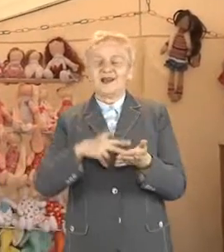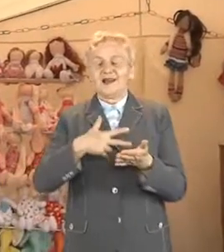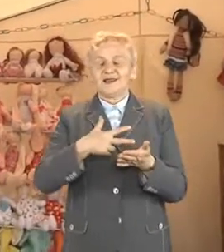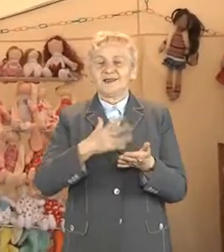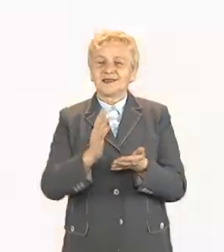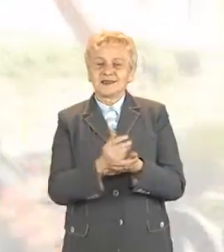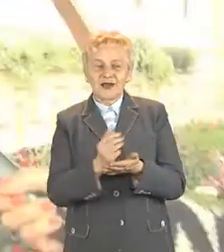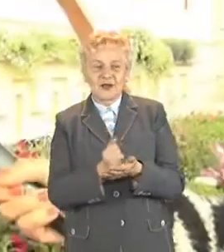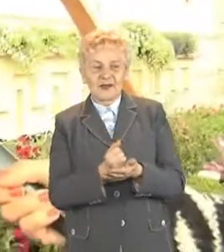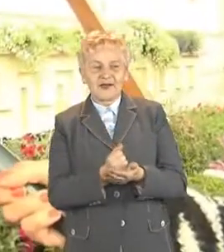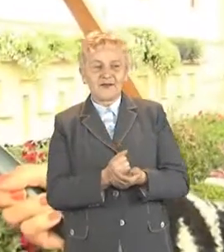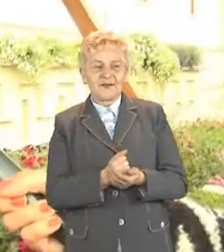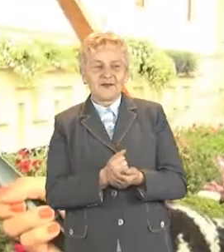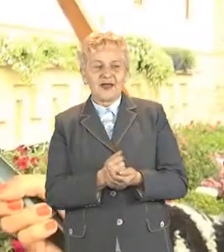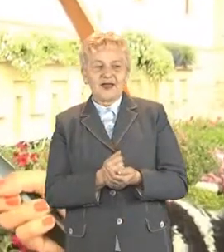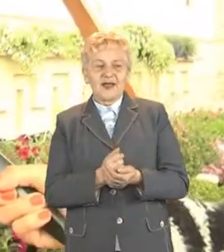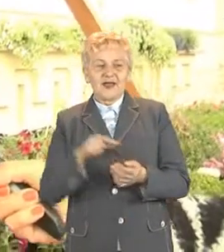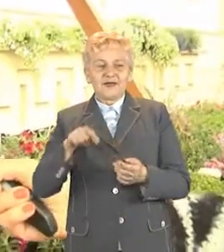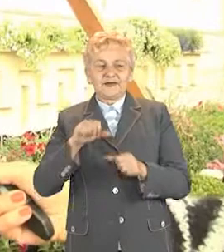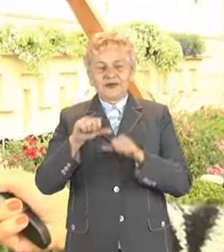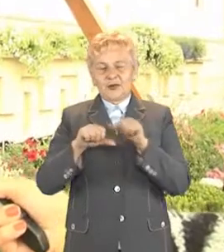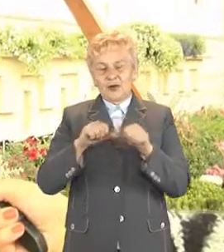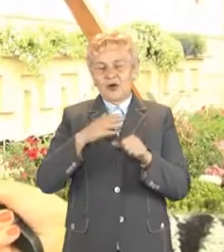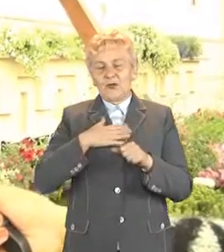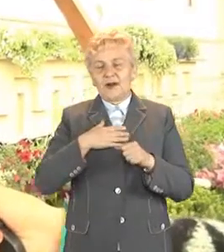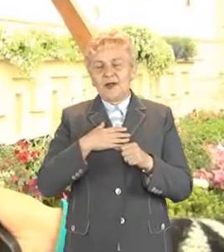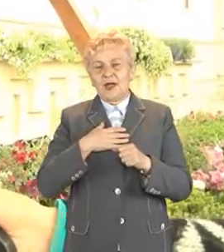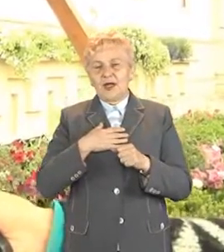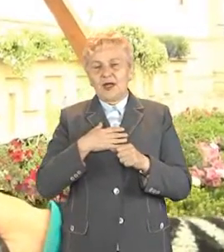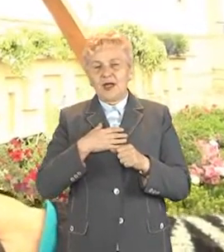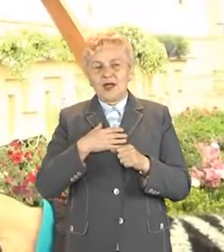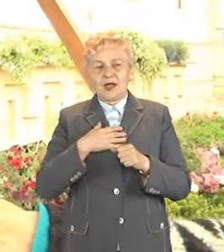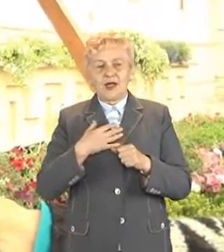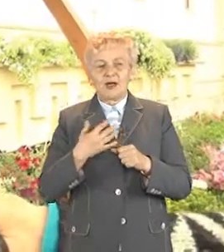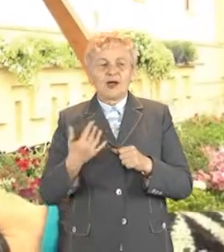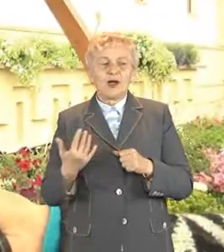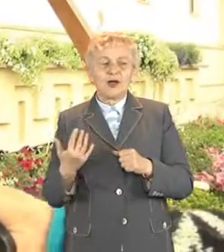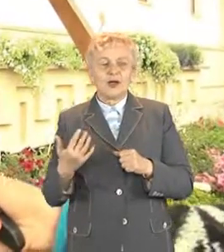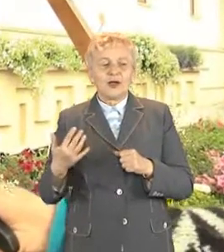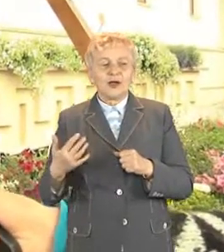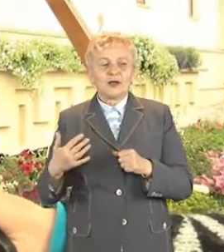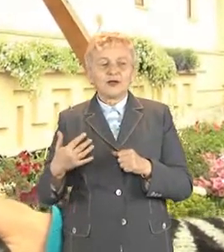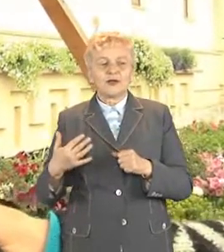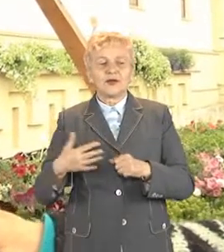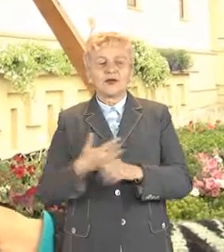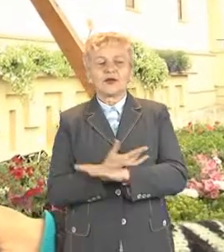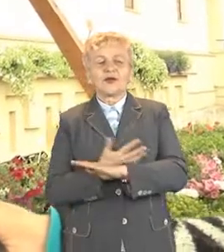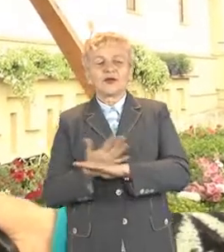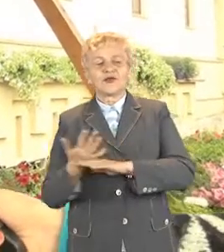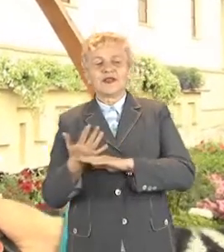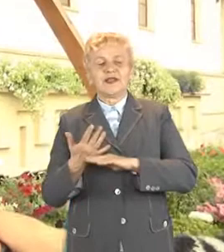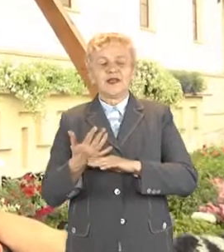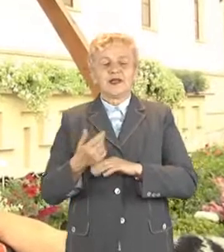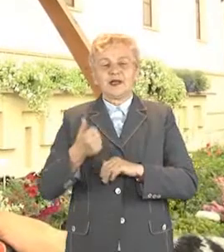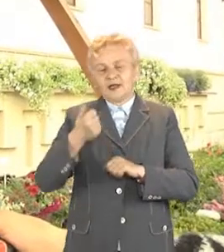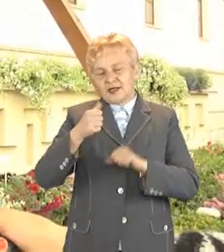zmusiło? Życie. Przywieźliśmy w tym roku kwiatuszki jednoroczne i dwuletnie na balkony, tarasy jak najbardziej. Mamy też trochę